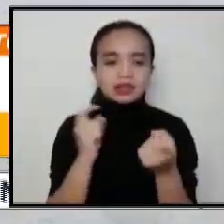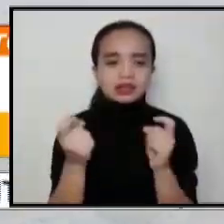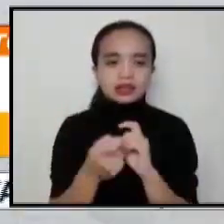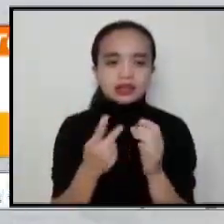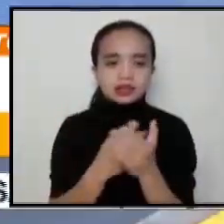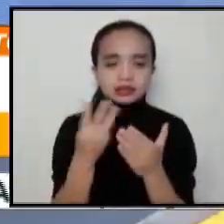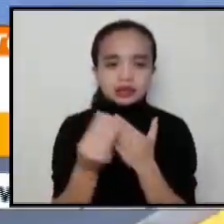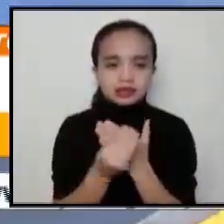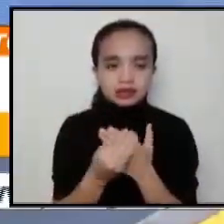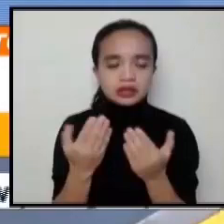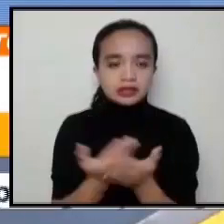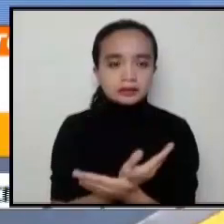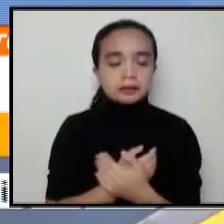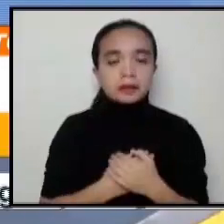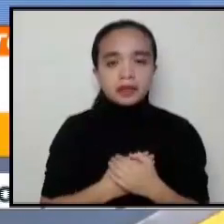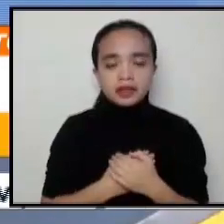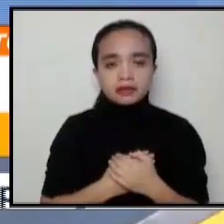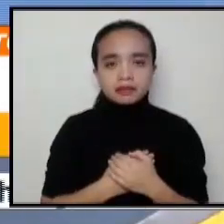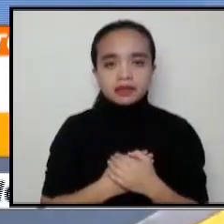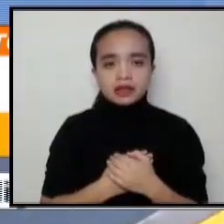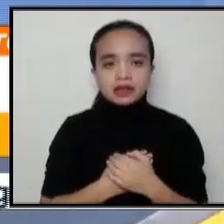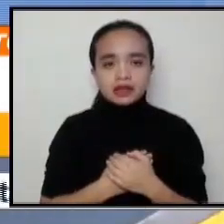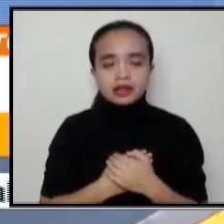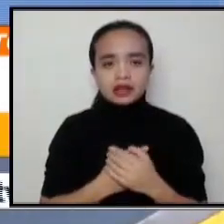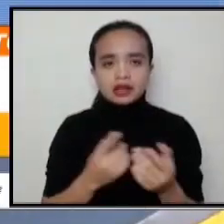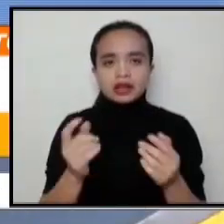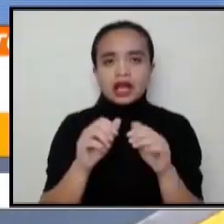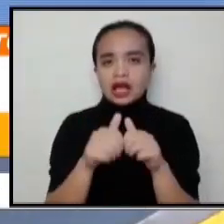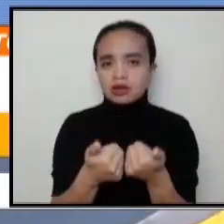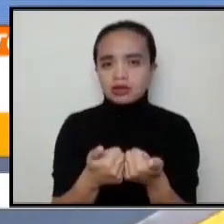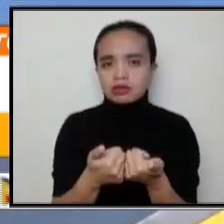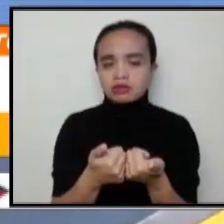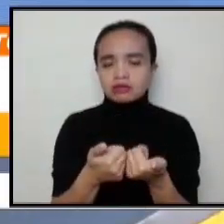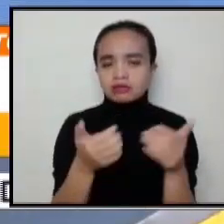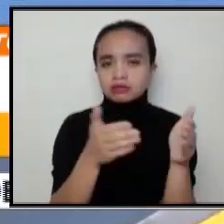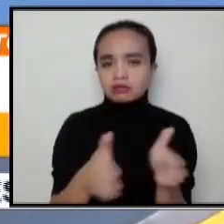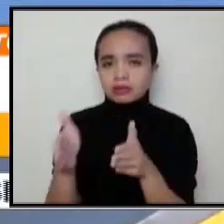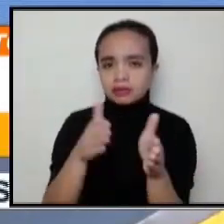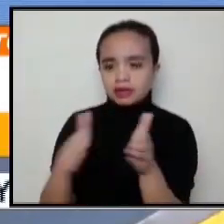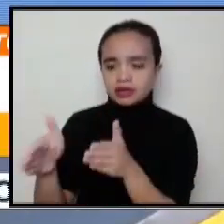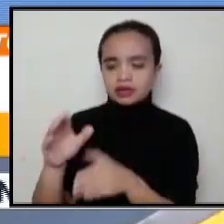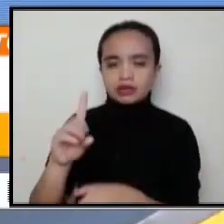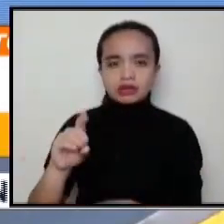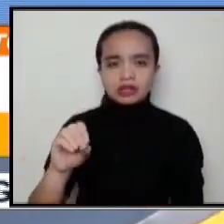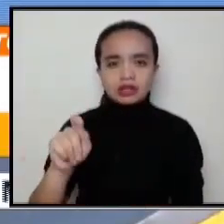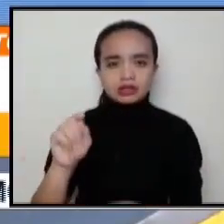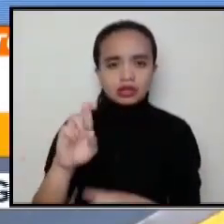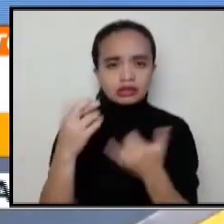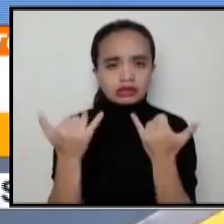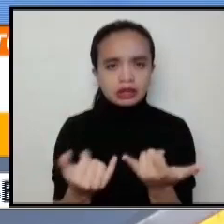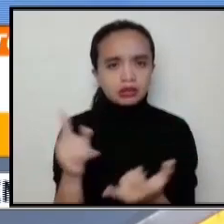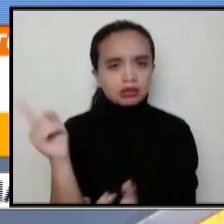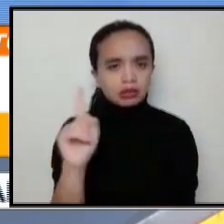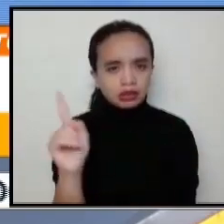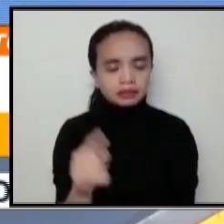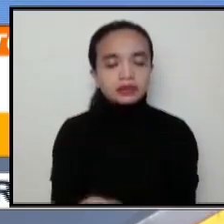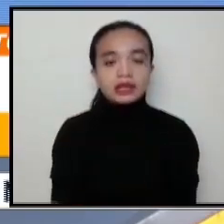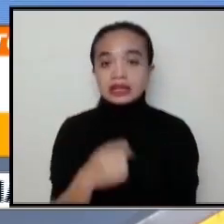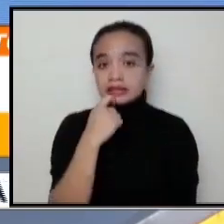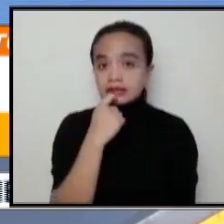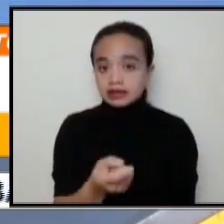sir, anong paghanda po yung gagawin ng DOTR sa puntong ito? Kasi sinasabi ng ilang mababatas,